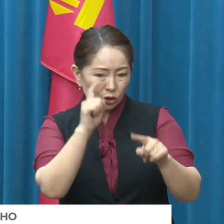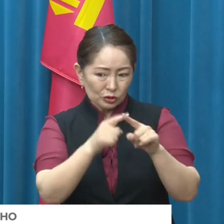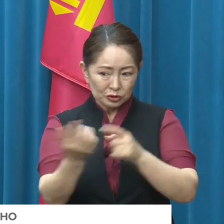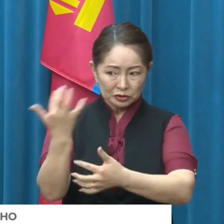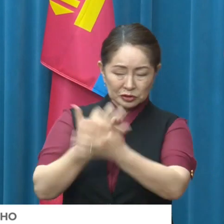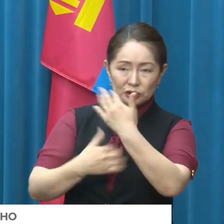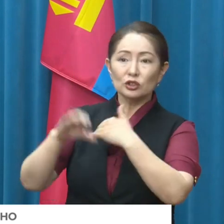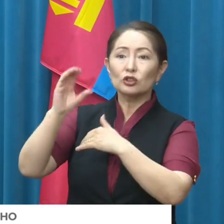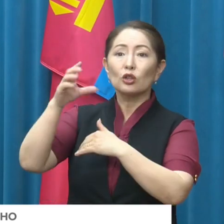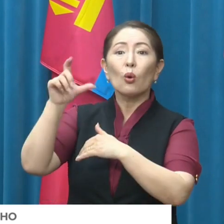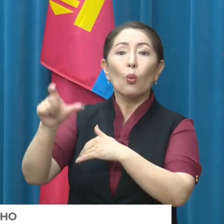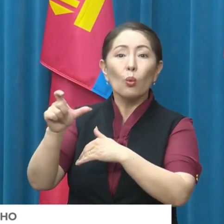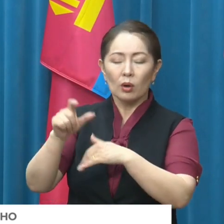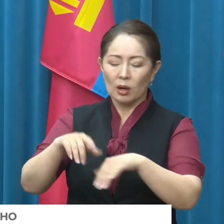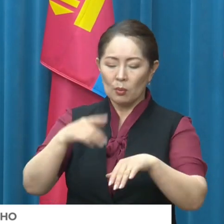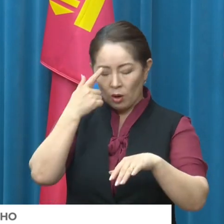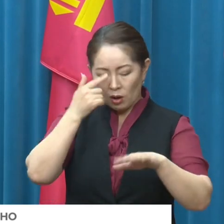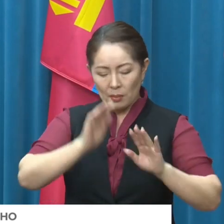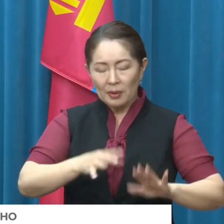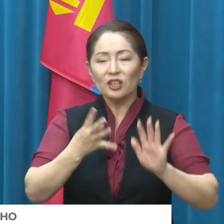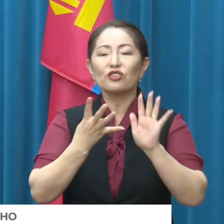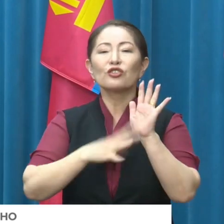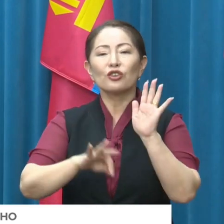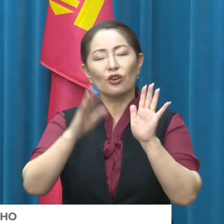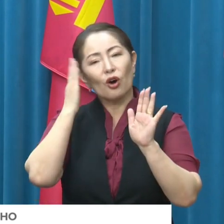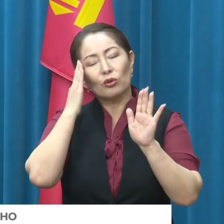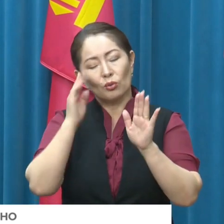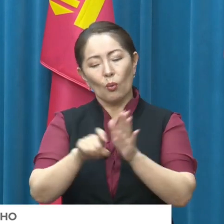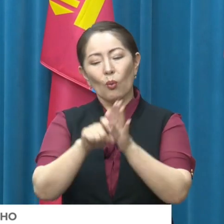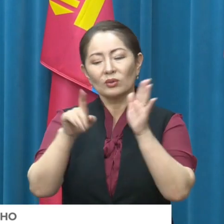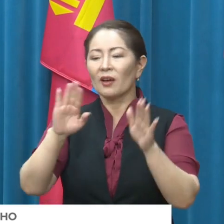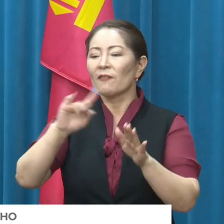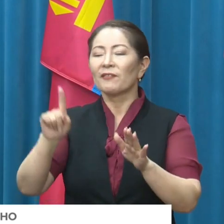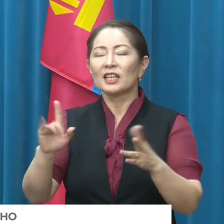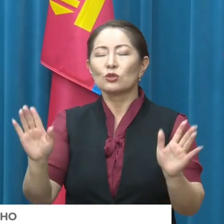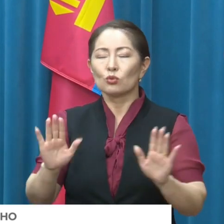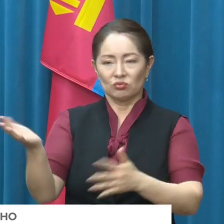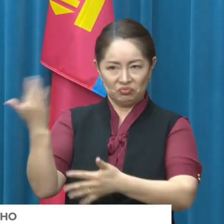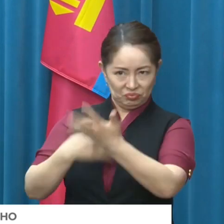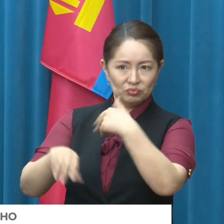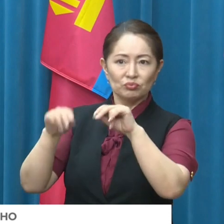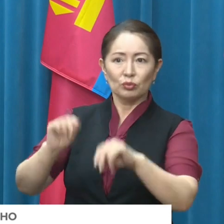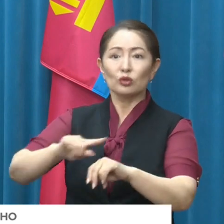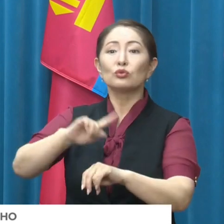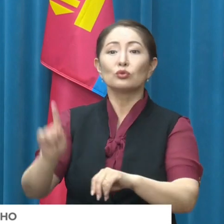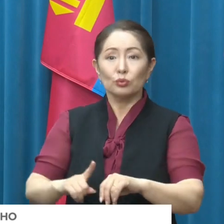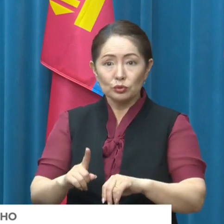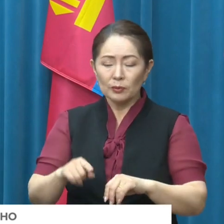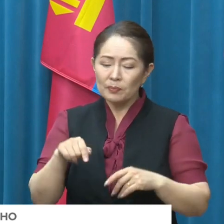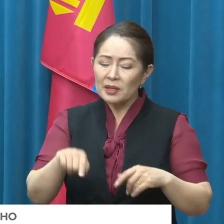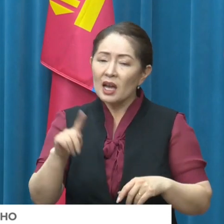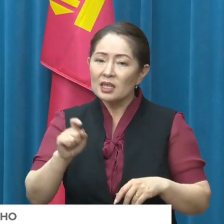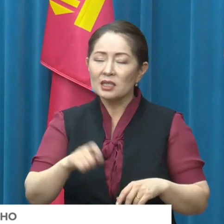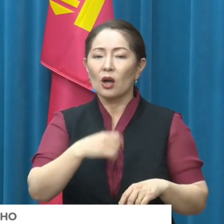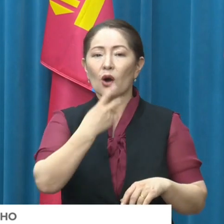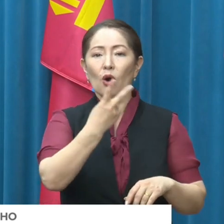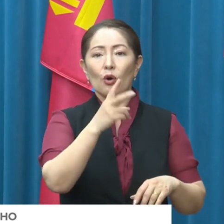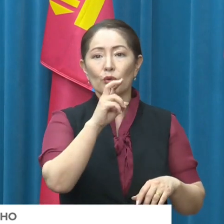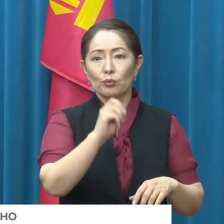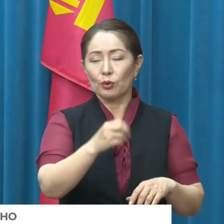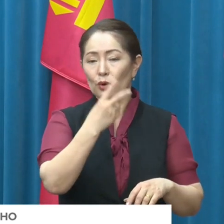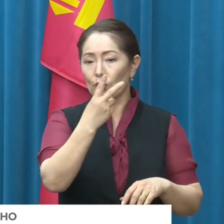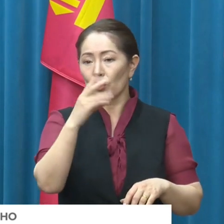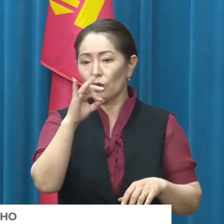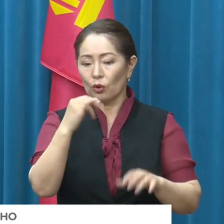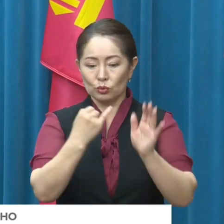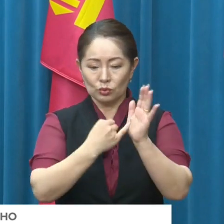иргэдийг эр хүртэл хоногийн хугацаатай визгүй зорчуулах шийдвэрийг гаргасан байгаа. За, энэ шийдвэр 2022 оны 6-р сарын